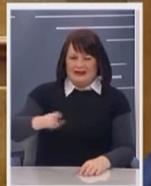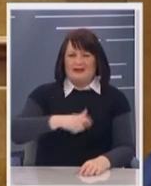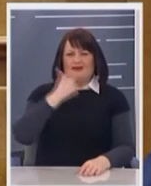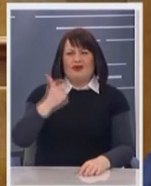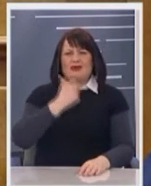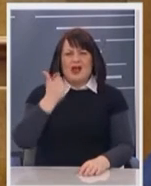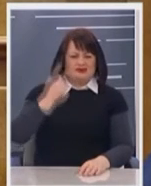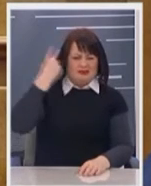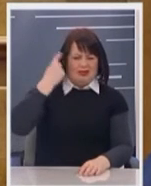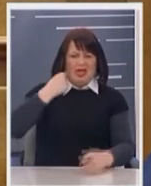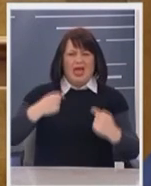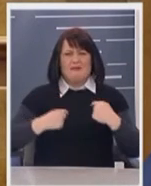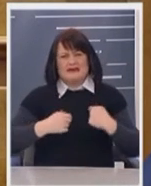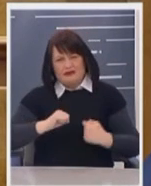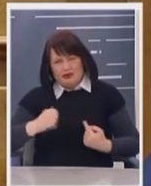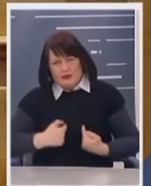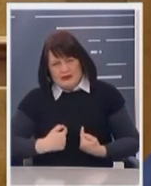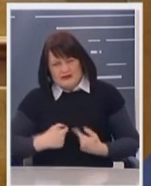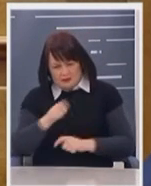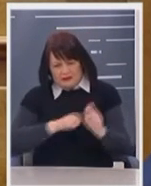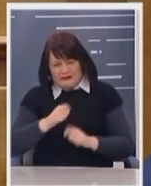ο νοικοκύρης. Πάμε όμως παρακάτω.